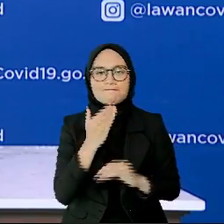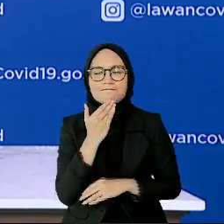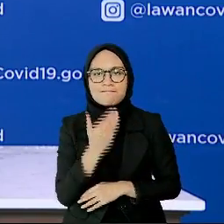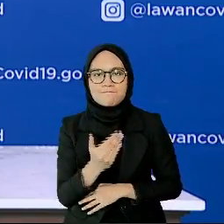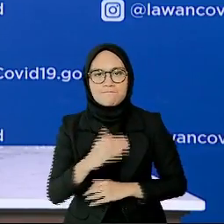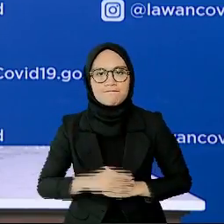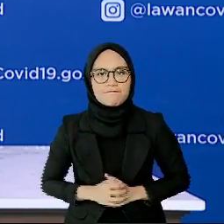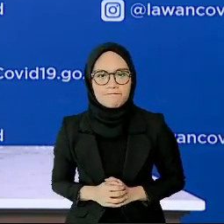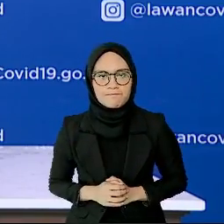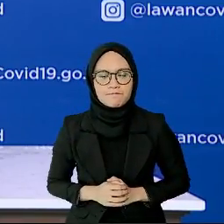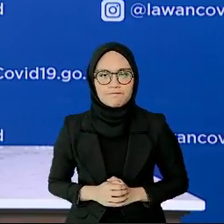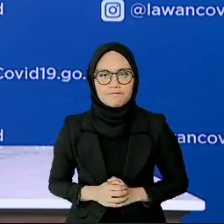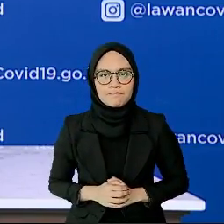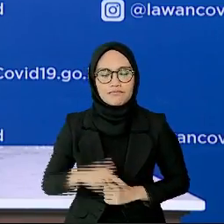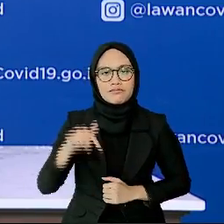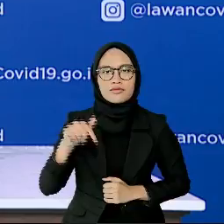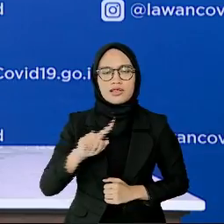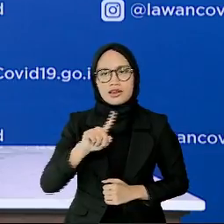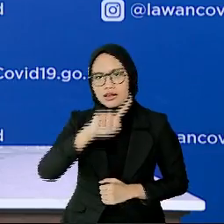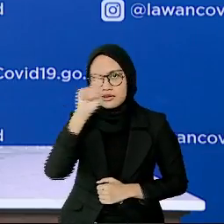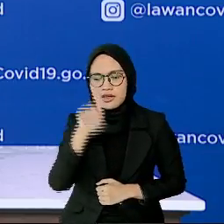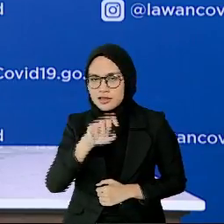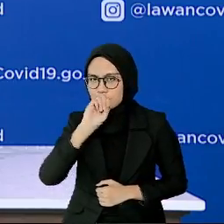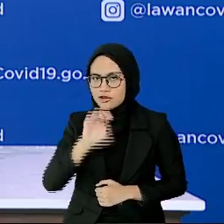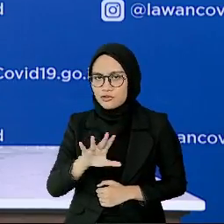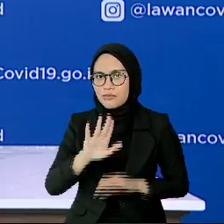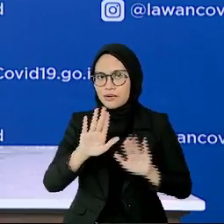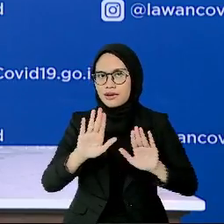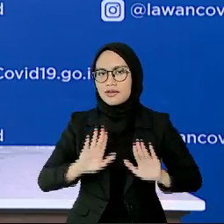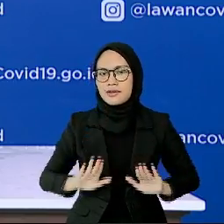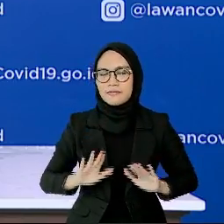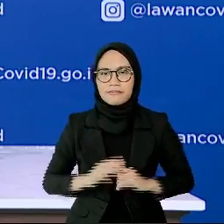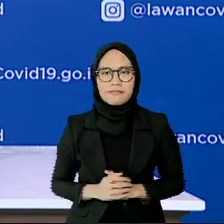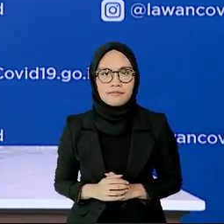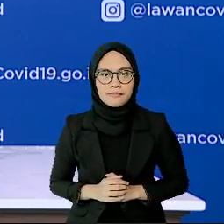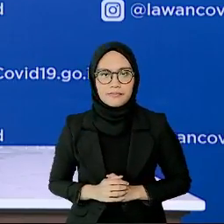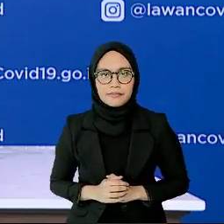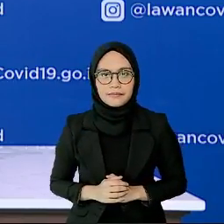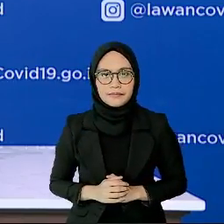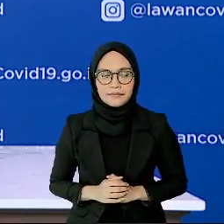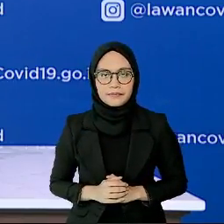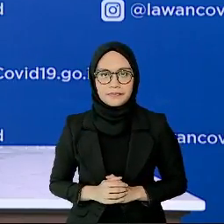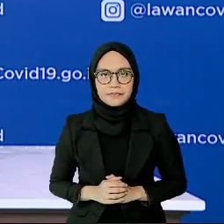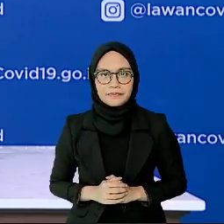Saya lanjutkan dengan sesi tanya-jawab media. Terima kasih.